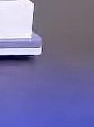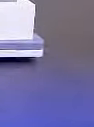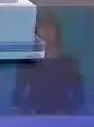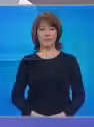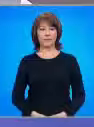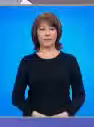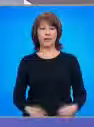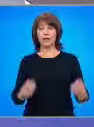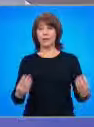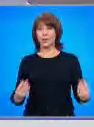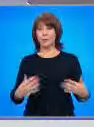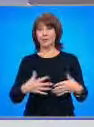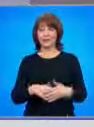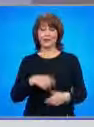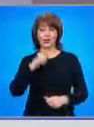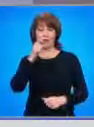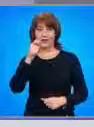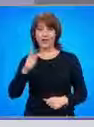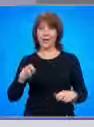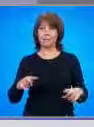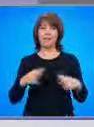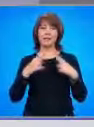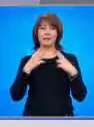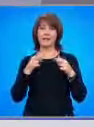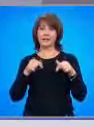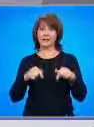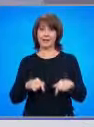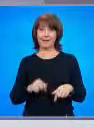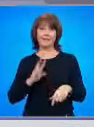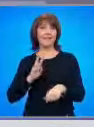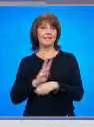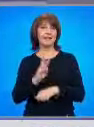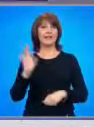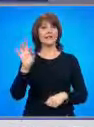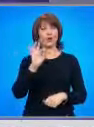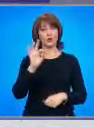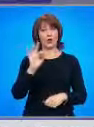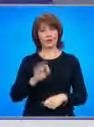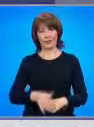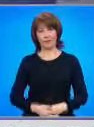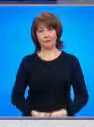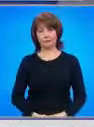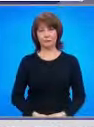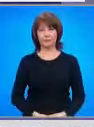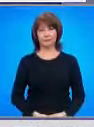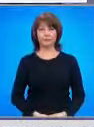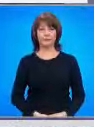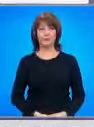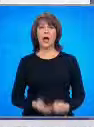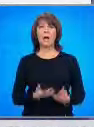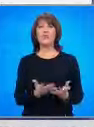Започват централните новини по света и у нас. Добър вечер, аз съм Филипа Огнянова. Добър вечер на 13 октомври, аз съм Костадин